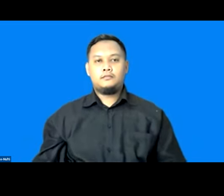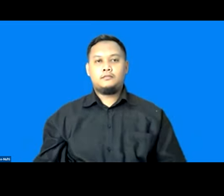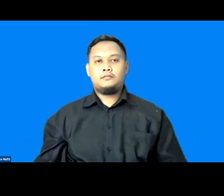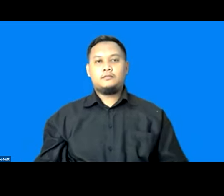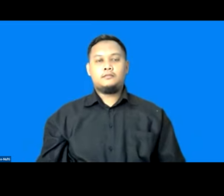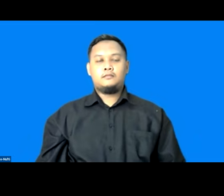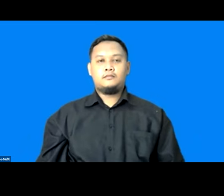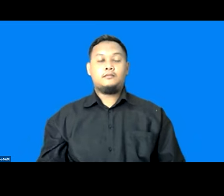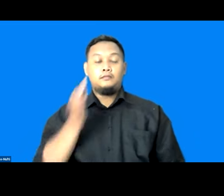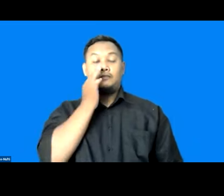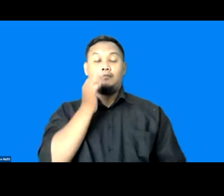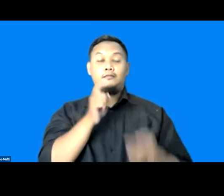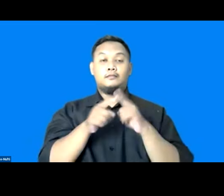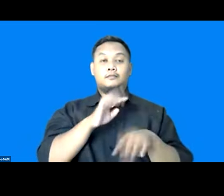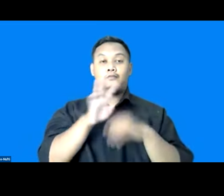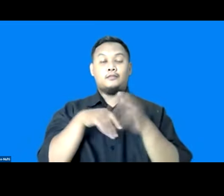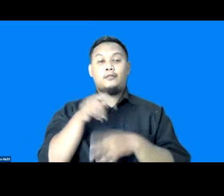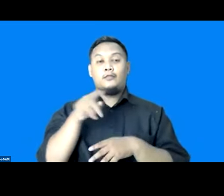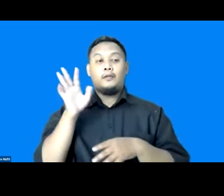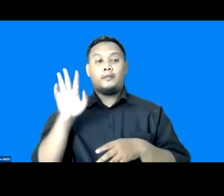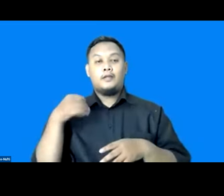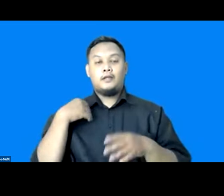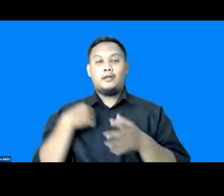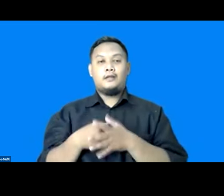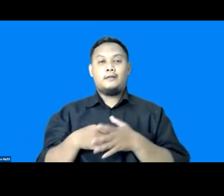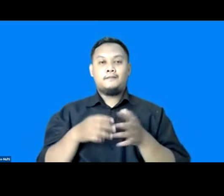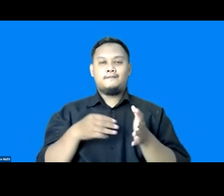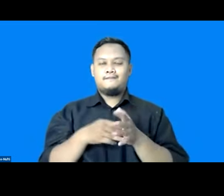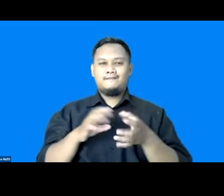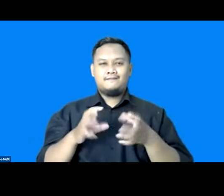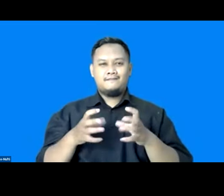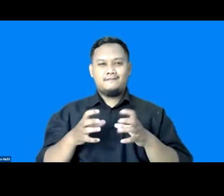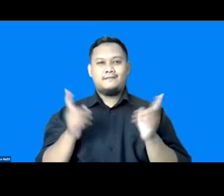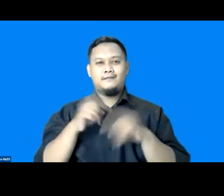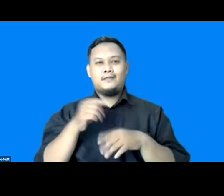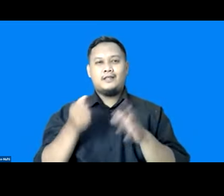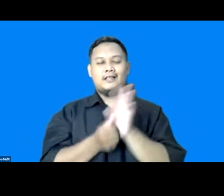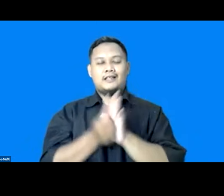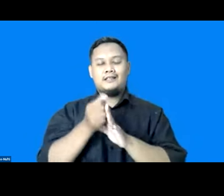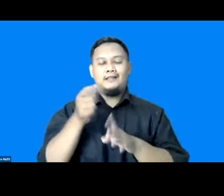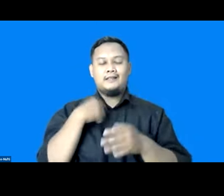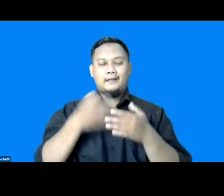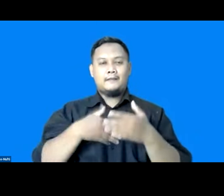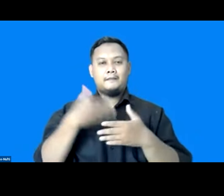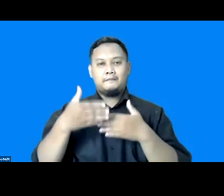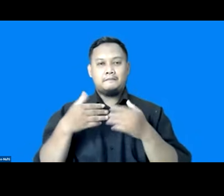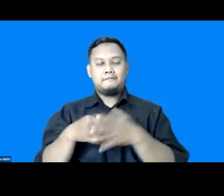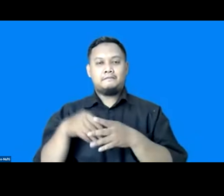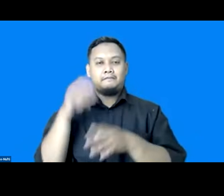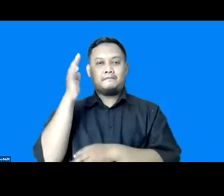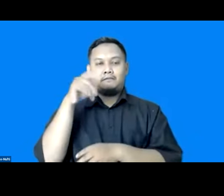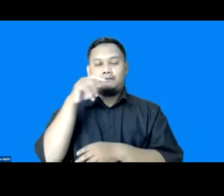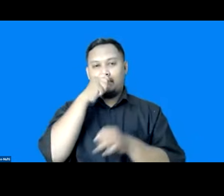Yeah. Mohon maaf teman-teman, ini sepertinya sedang ada kendala teknis sehingga acara kita lanjutkan ke paparan Pak